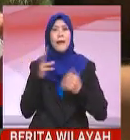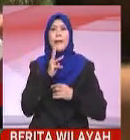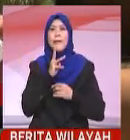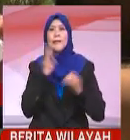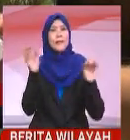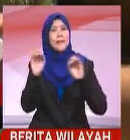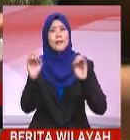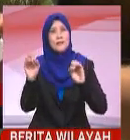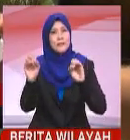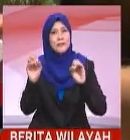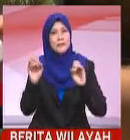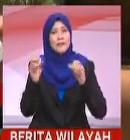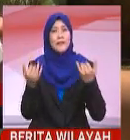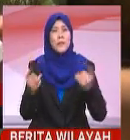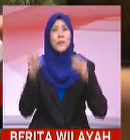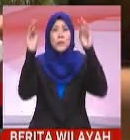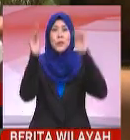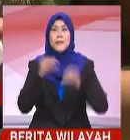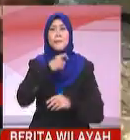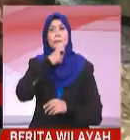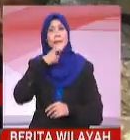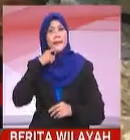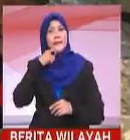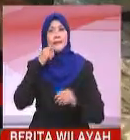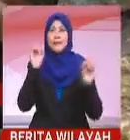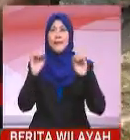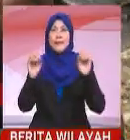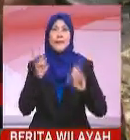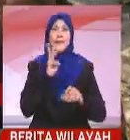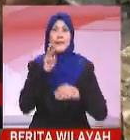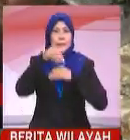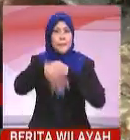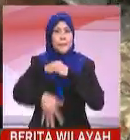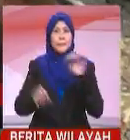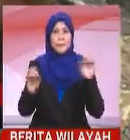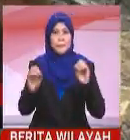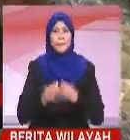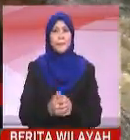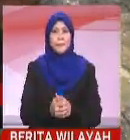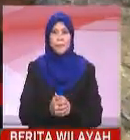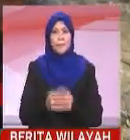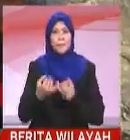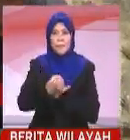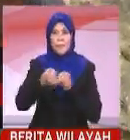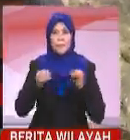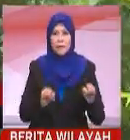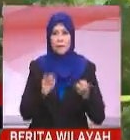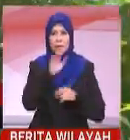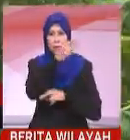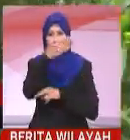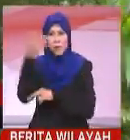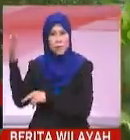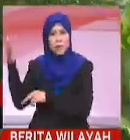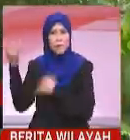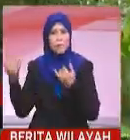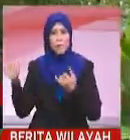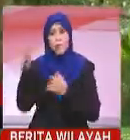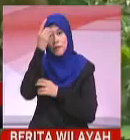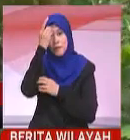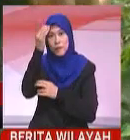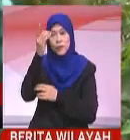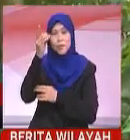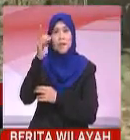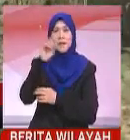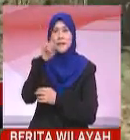mengandir. Tapi kalau musim kemarau, dia akan kering. Manakala pengarah Jabatan Perhutanan Negeri Perak, Datuk Muhammad Zin Yusuf